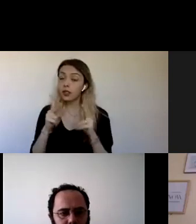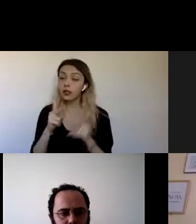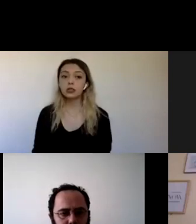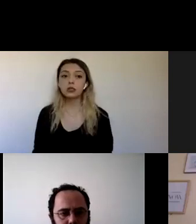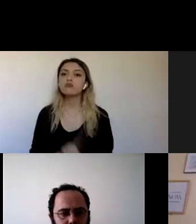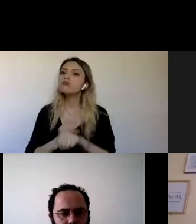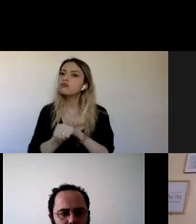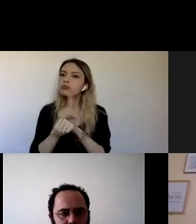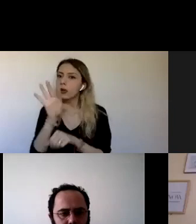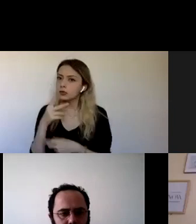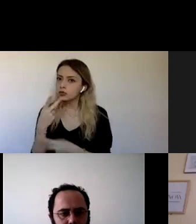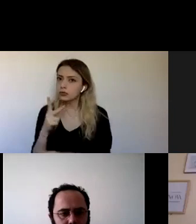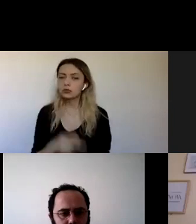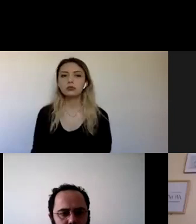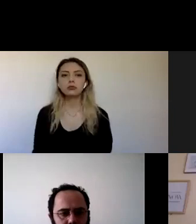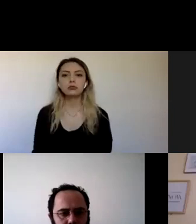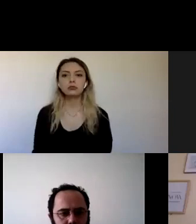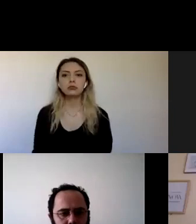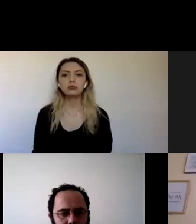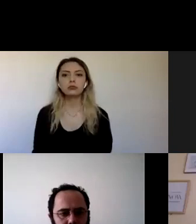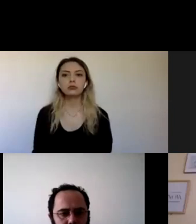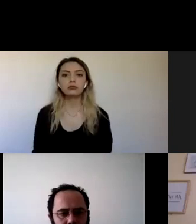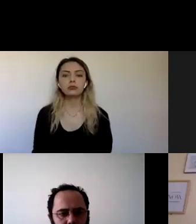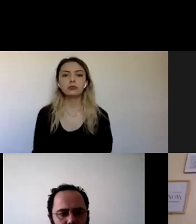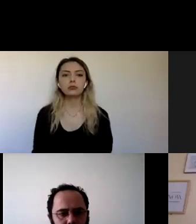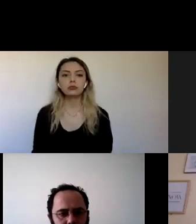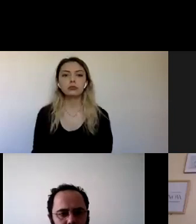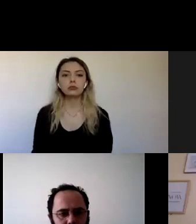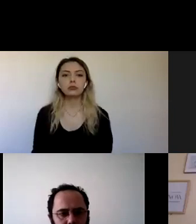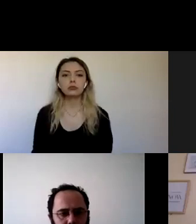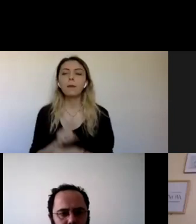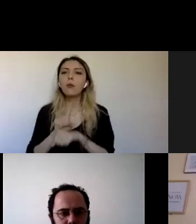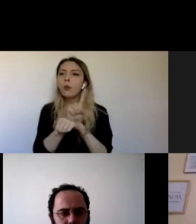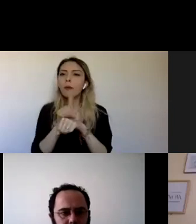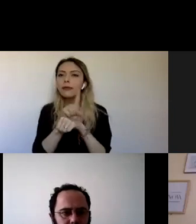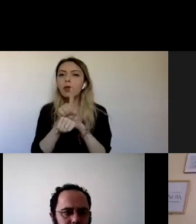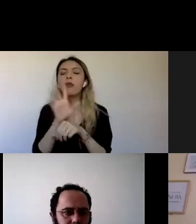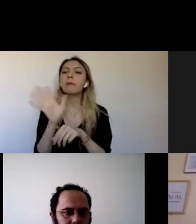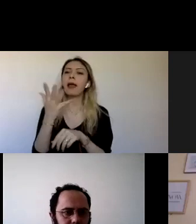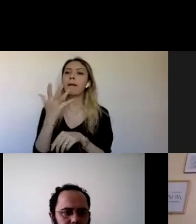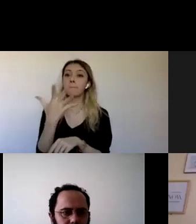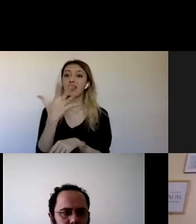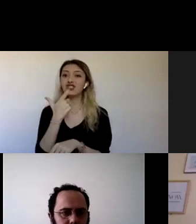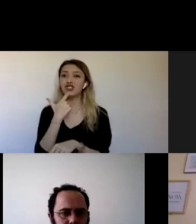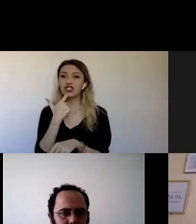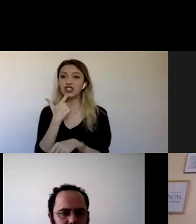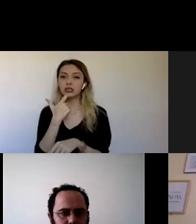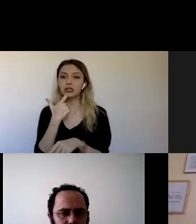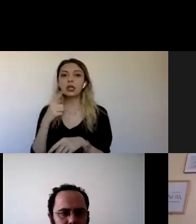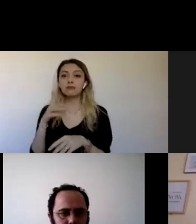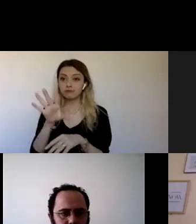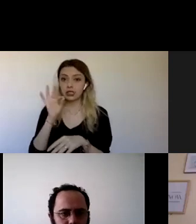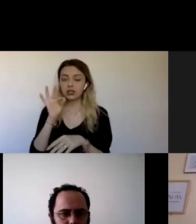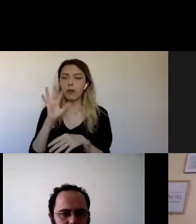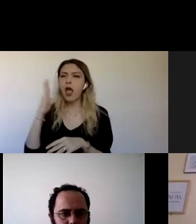aralığı belirleyebilirsiniz. Bu zaman aralığında bu kelimenin mesela 5 yıla bakalım en çok arandığı zamanları